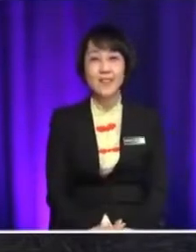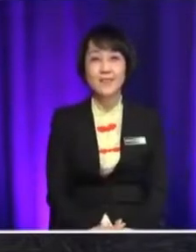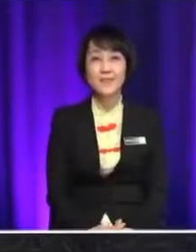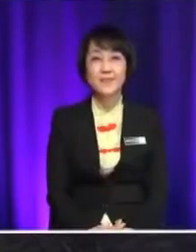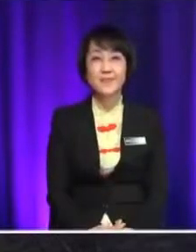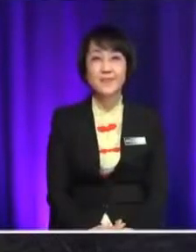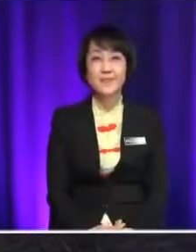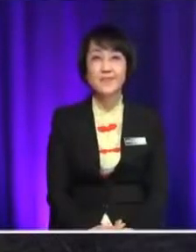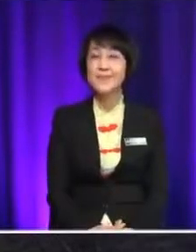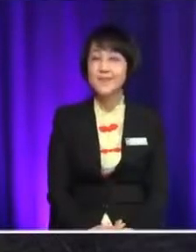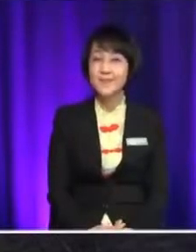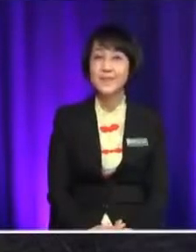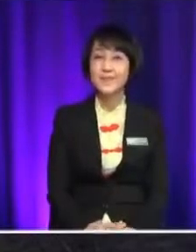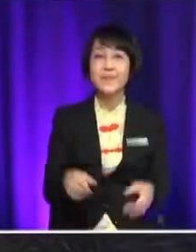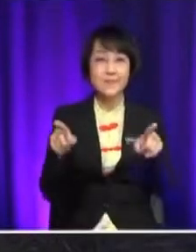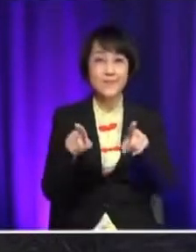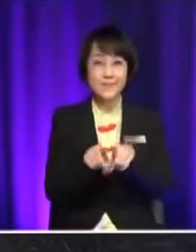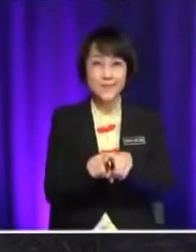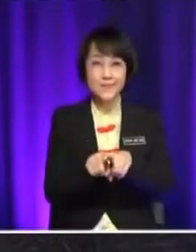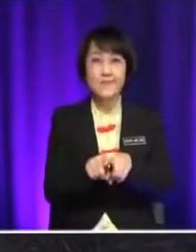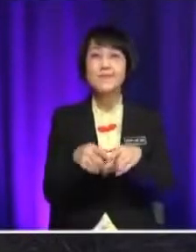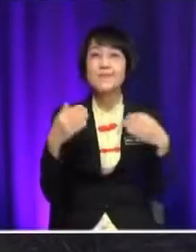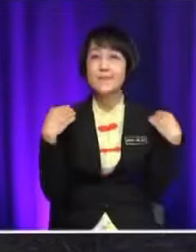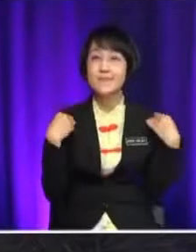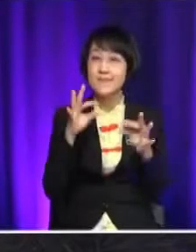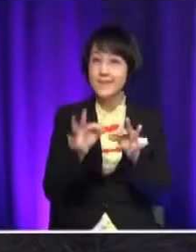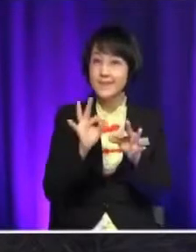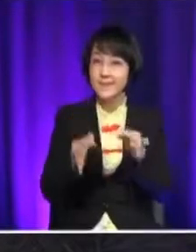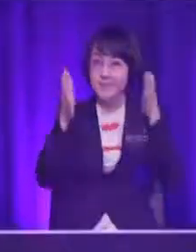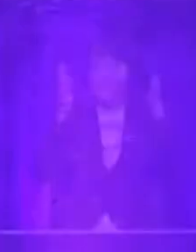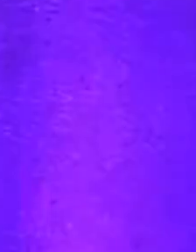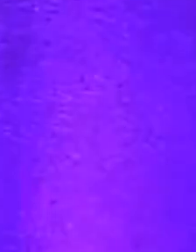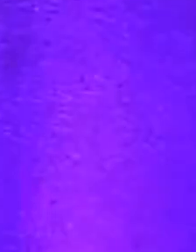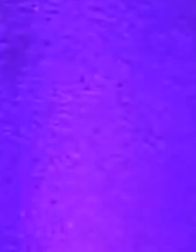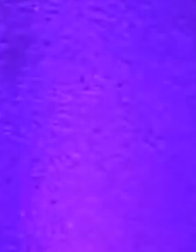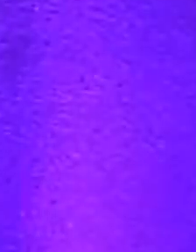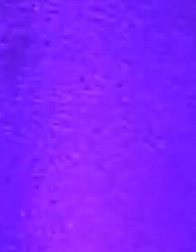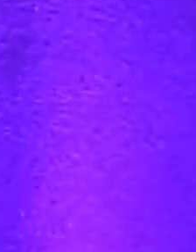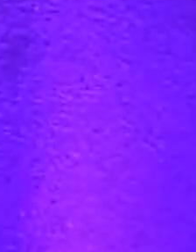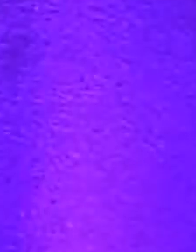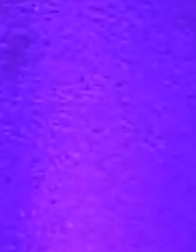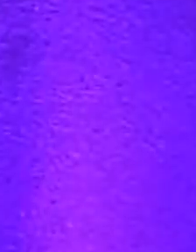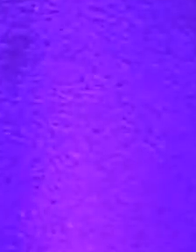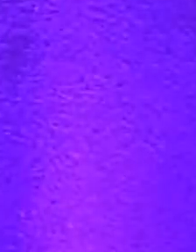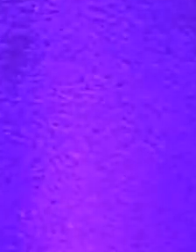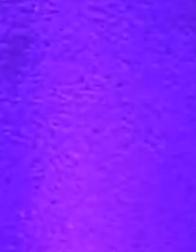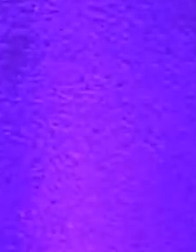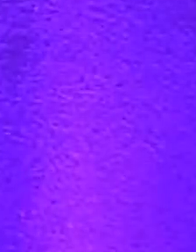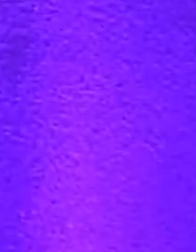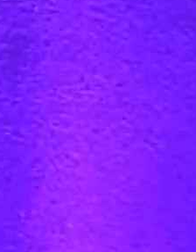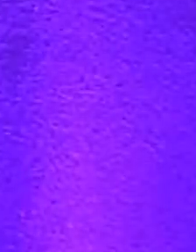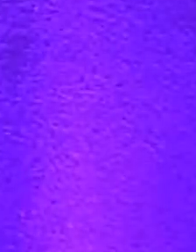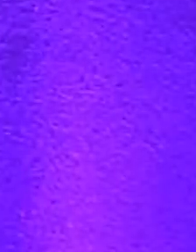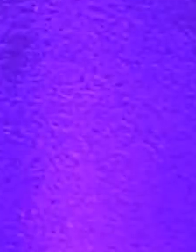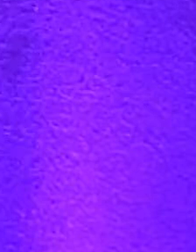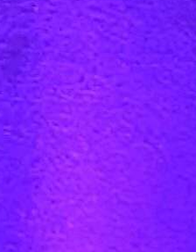tak lupa juga di studio turut serta bersama dengan kami pada hari ini Cikgu Jurubahasa Isyarat, Cikgu Katie Lee Singkiat dari SK